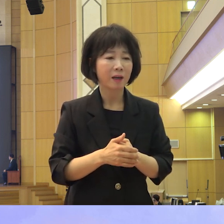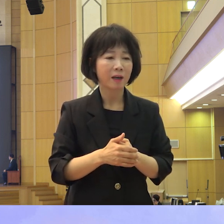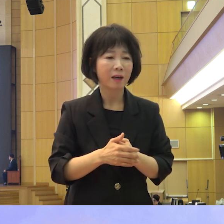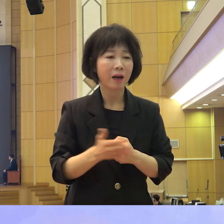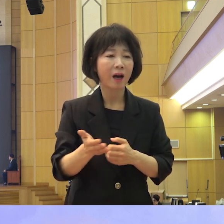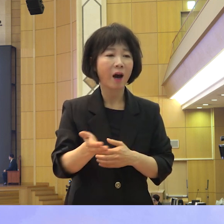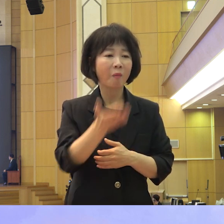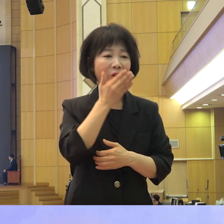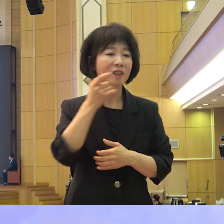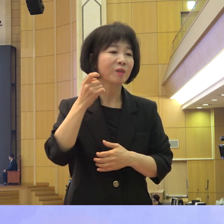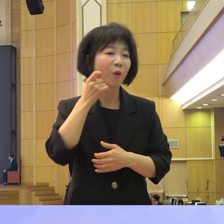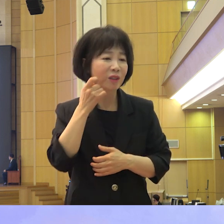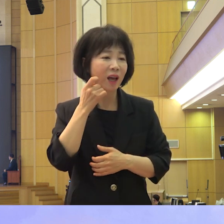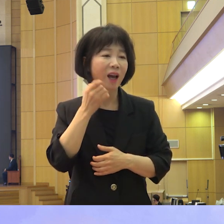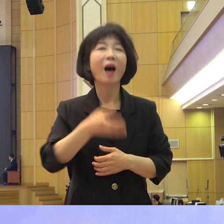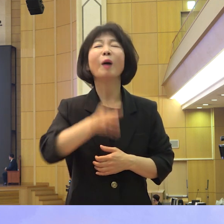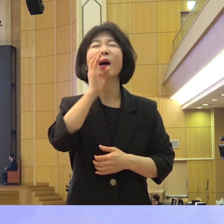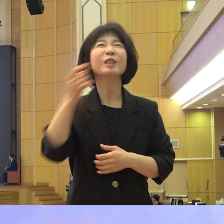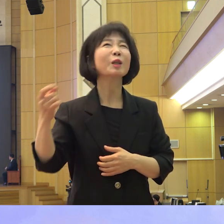마시지도